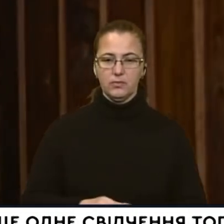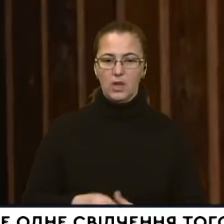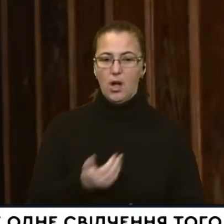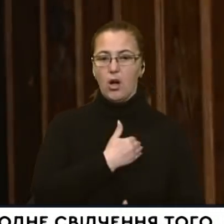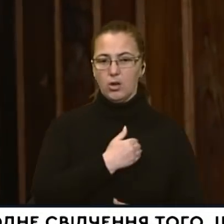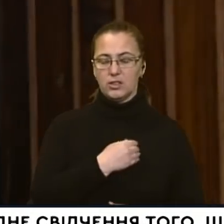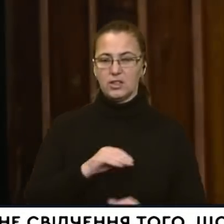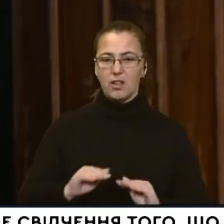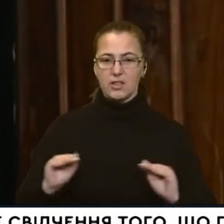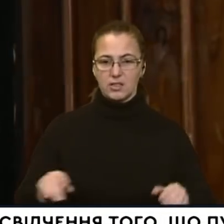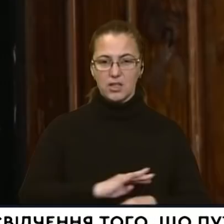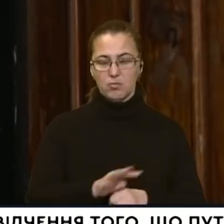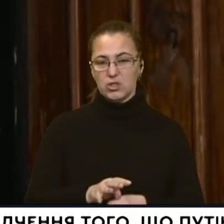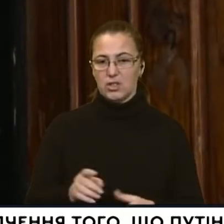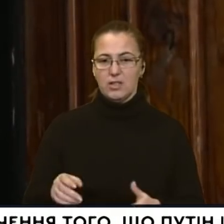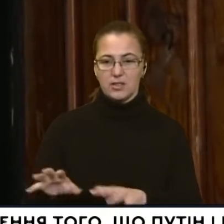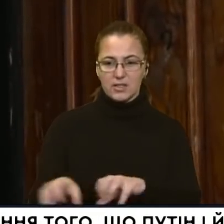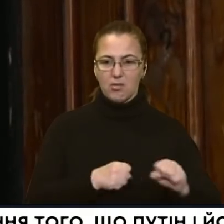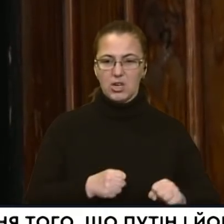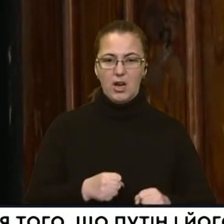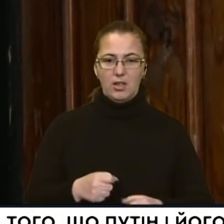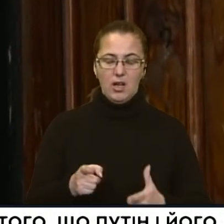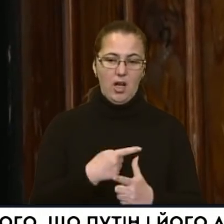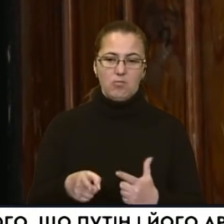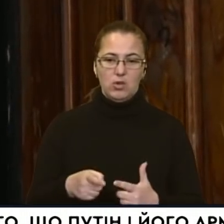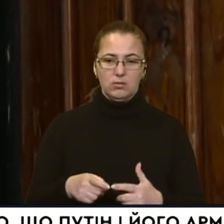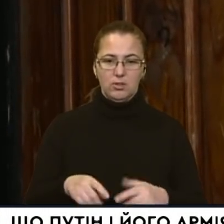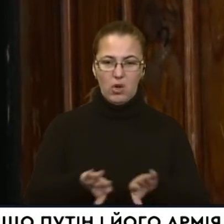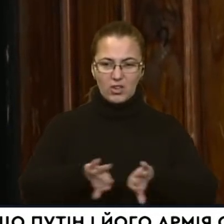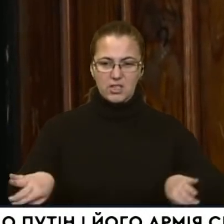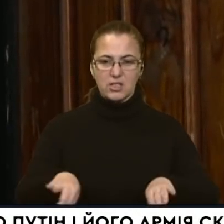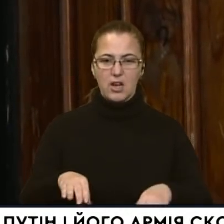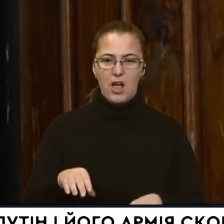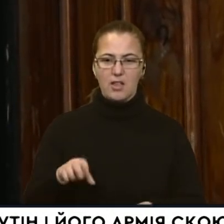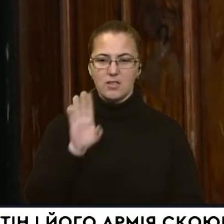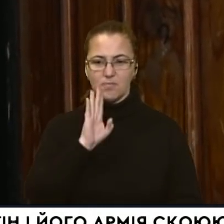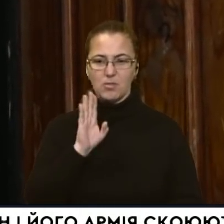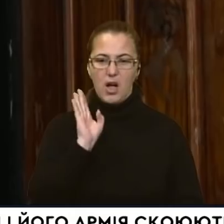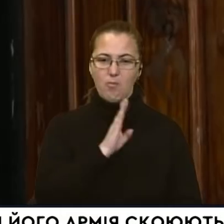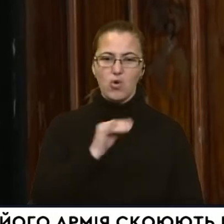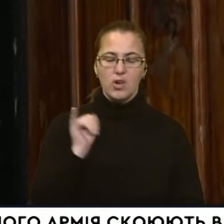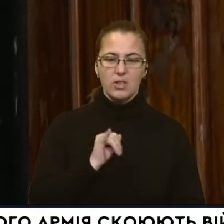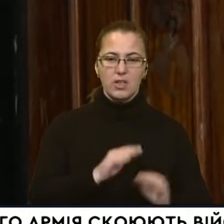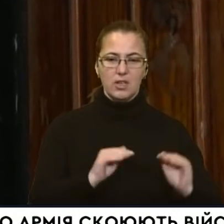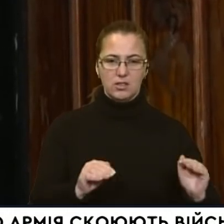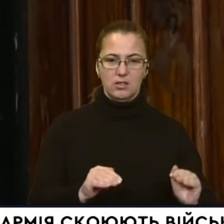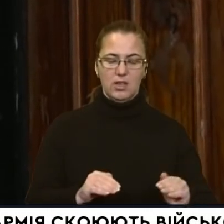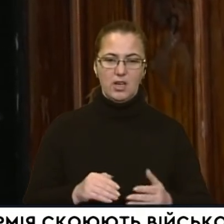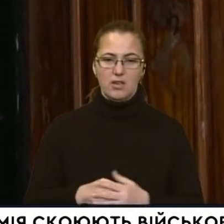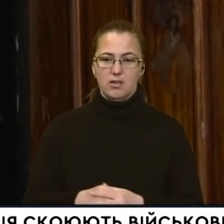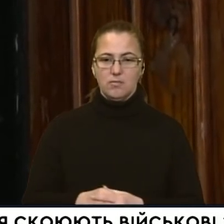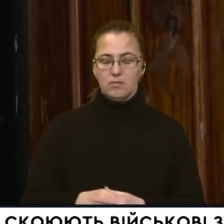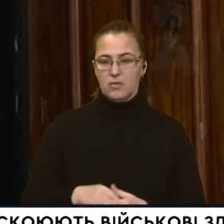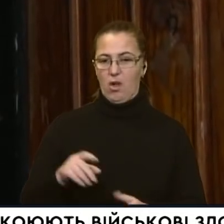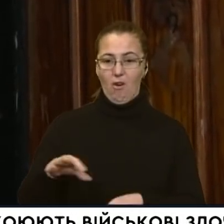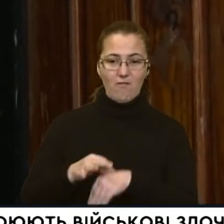Або дітей, щоб я сама сошла без дітей. Його вивели і казали: ну все, тепер ти